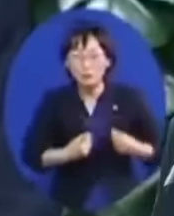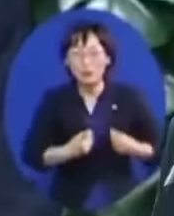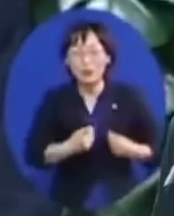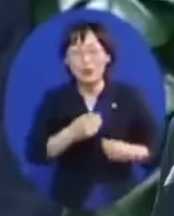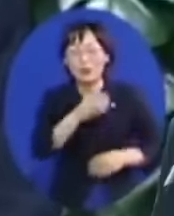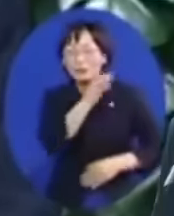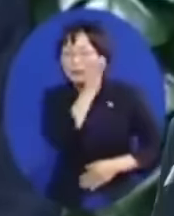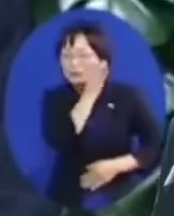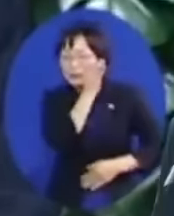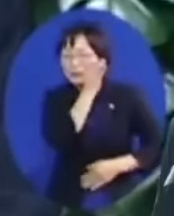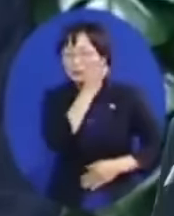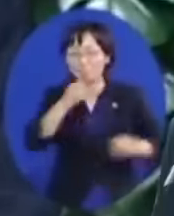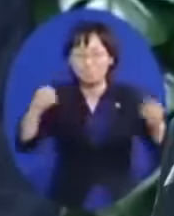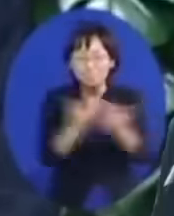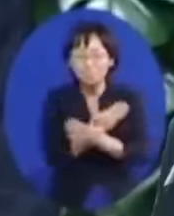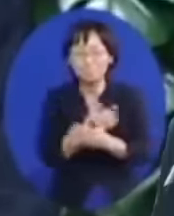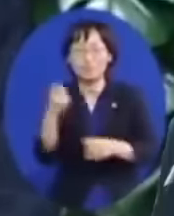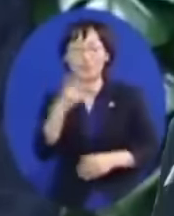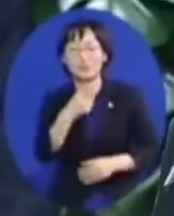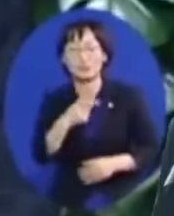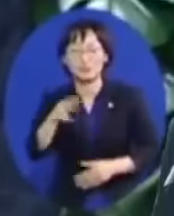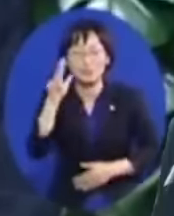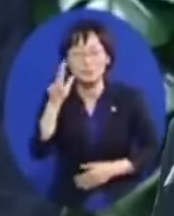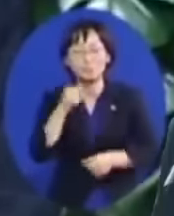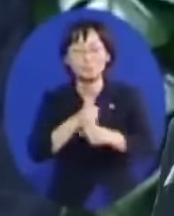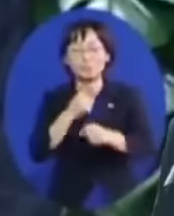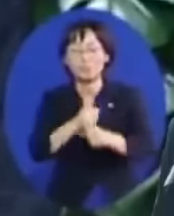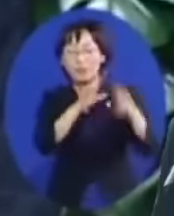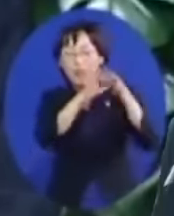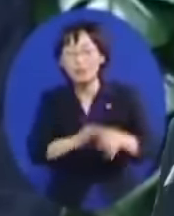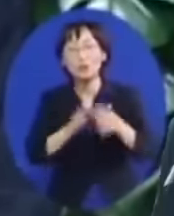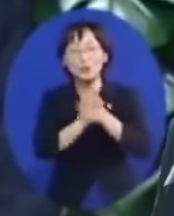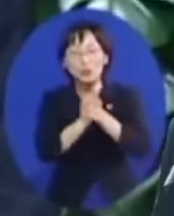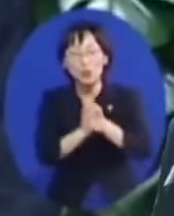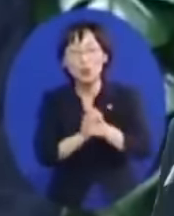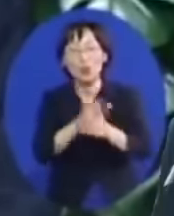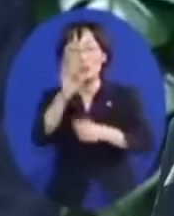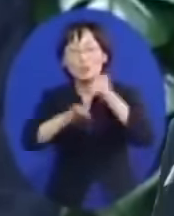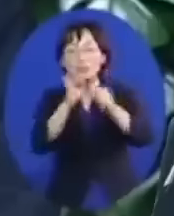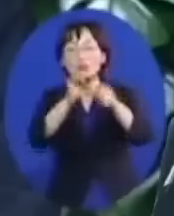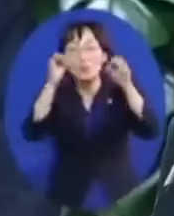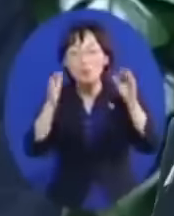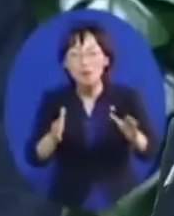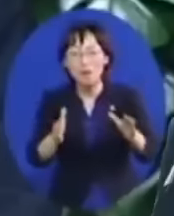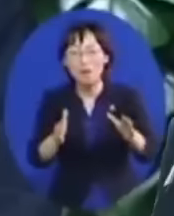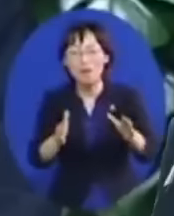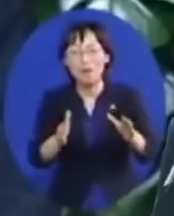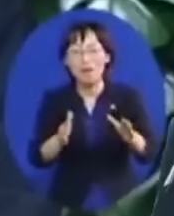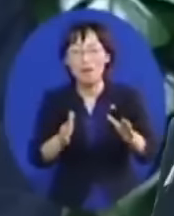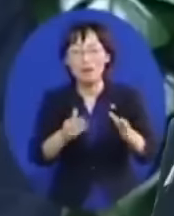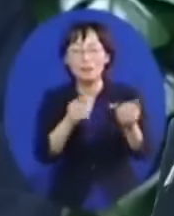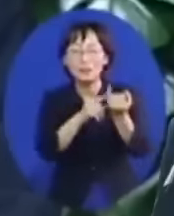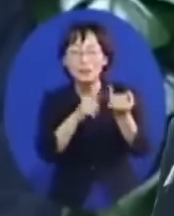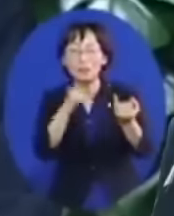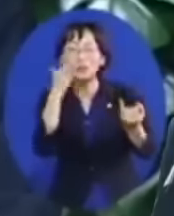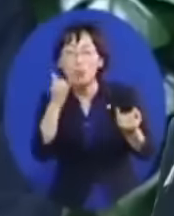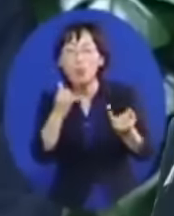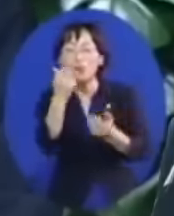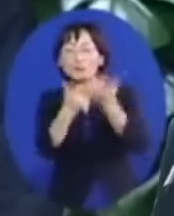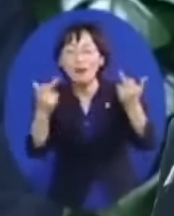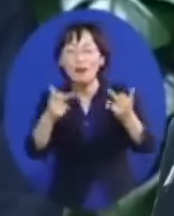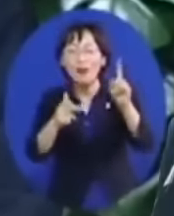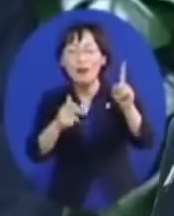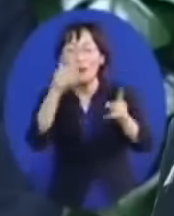하도 부끄러워 크게 회개하고 다시 다짐하고 계속 기도한 결과에 10년 만에 자매님의 부모님과 형제 자매 한